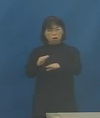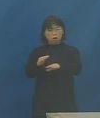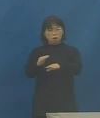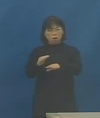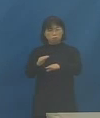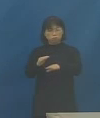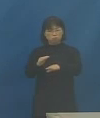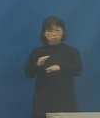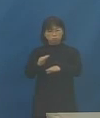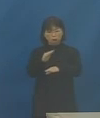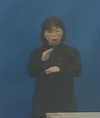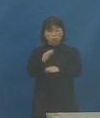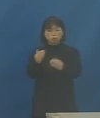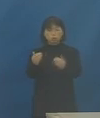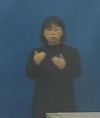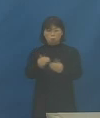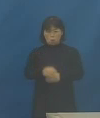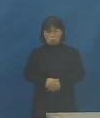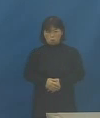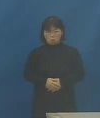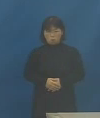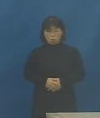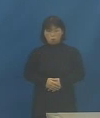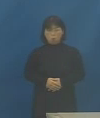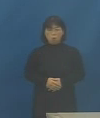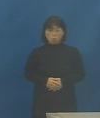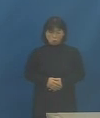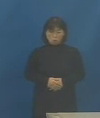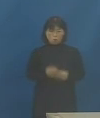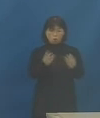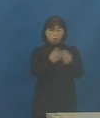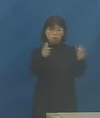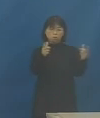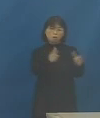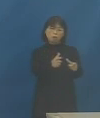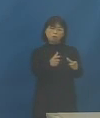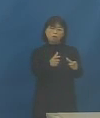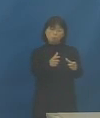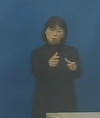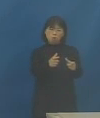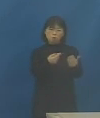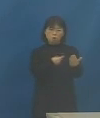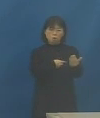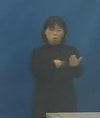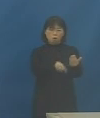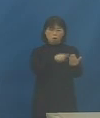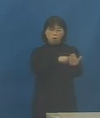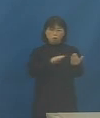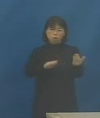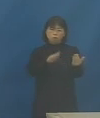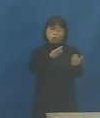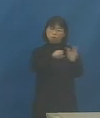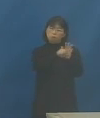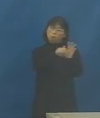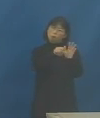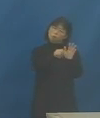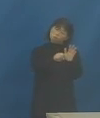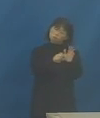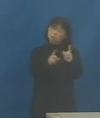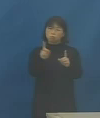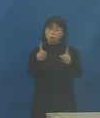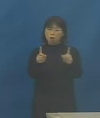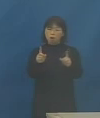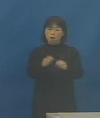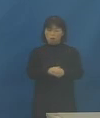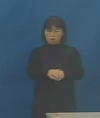なければせっかくその30人が口にしても効果っていうのが付いてこないかなと思うんですけれども32書の導入を並行してですね